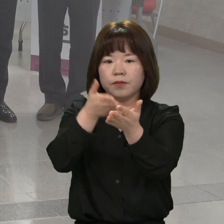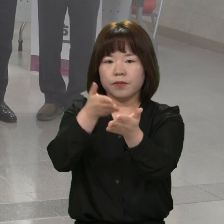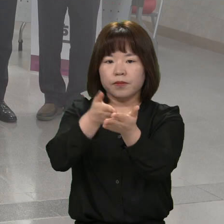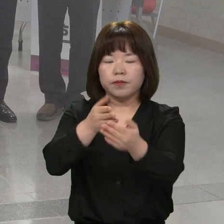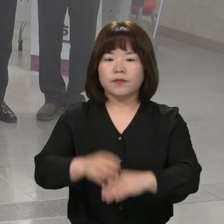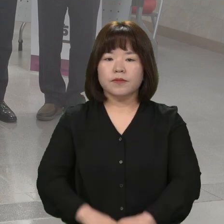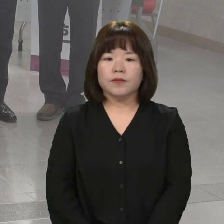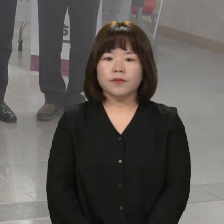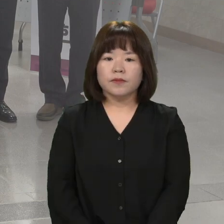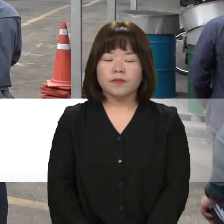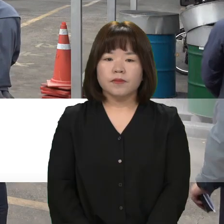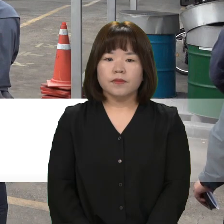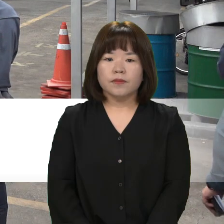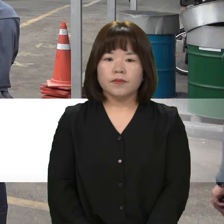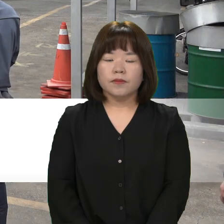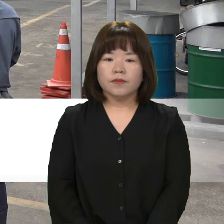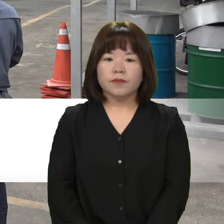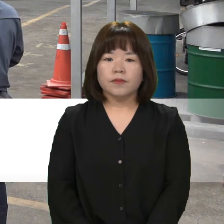간추린 소식입니다